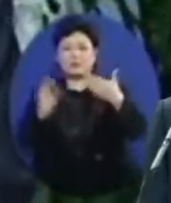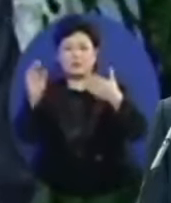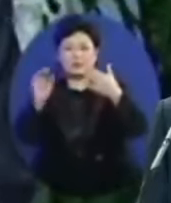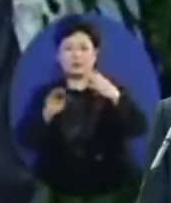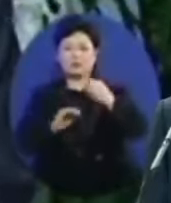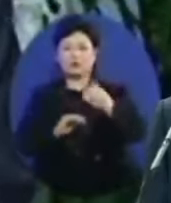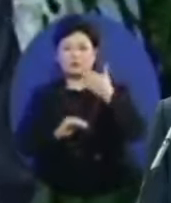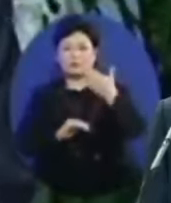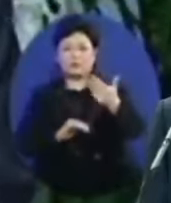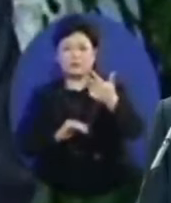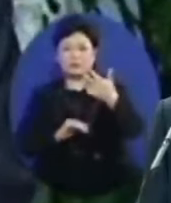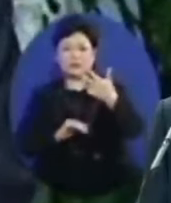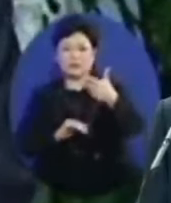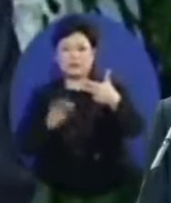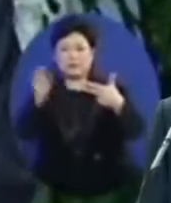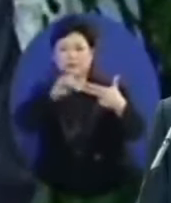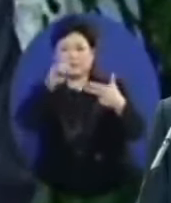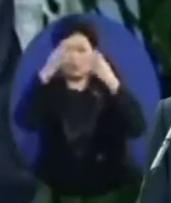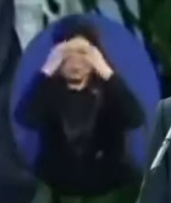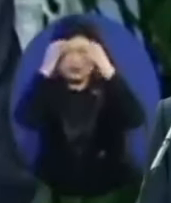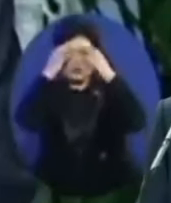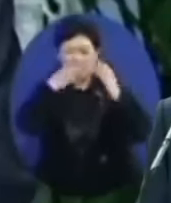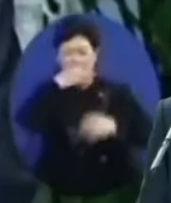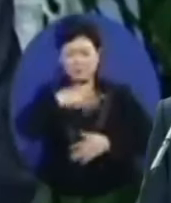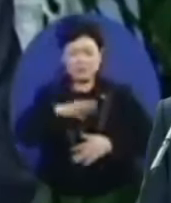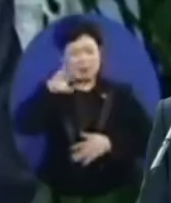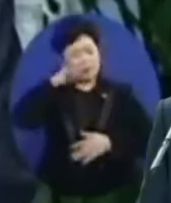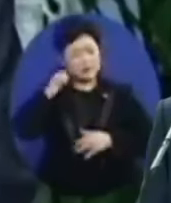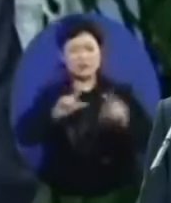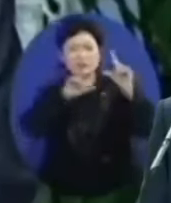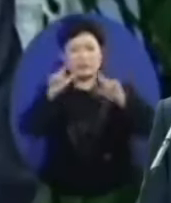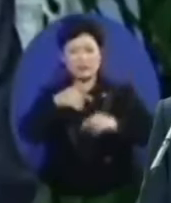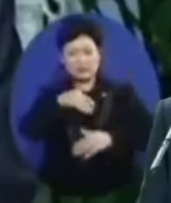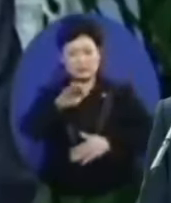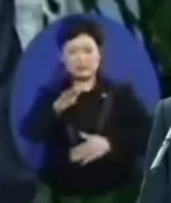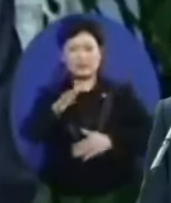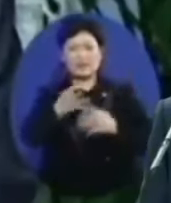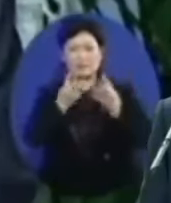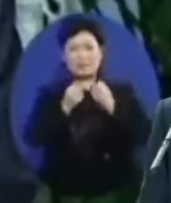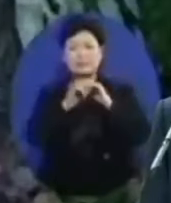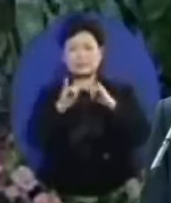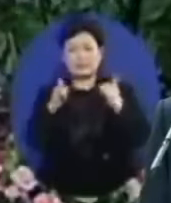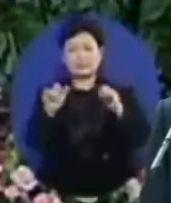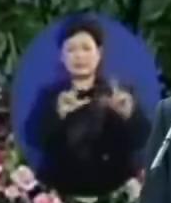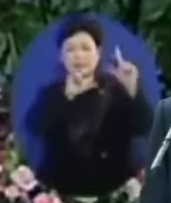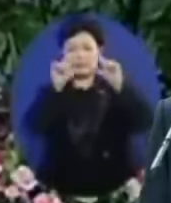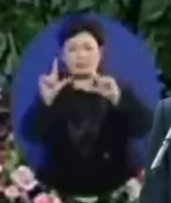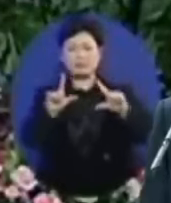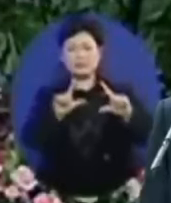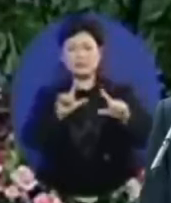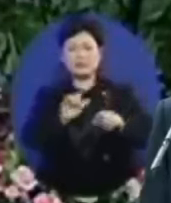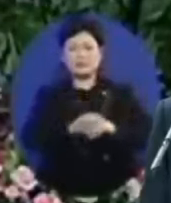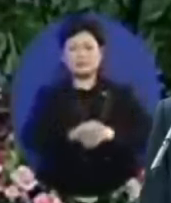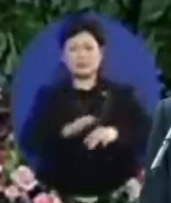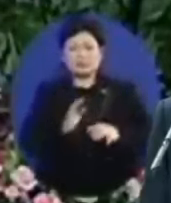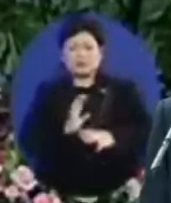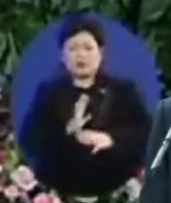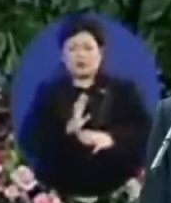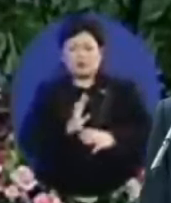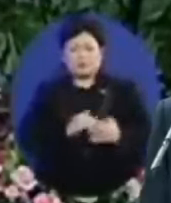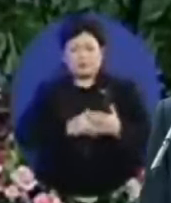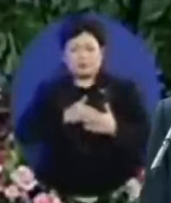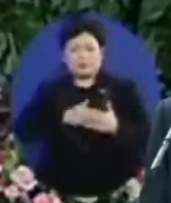사람은 고생만 하고 힘들고 어렵게 살아갑니다. 그러므로 많은 사람들이 삶의 스트레스로 인해 두려움,